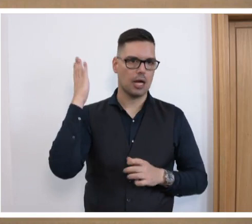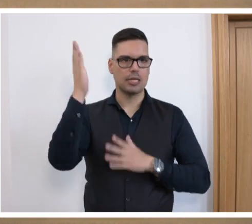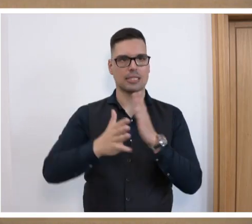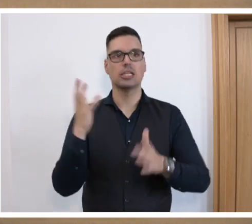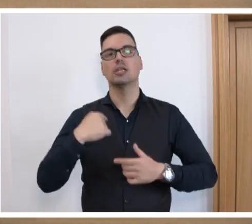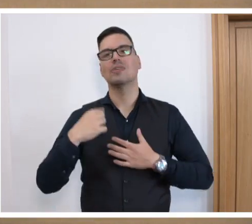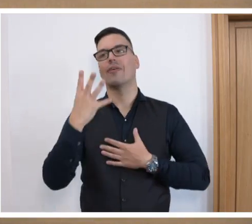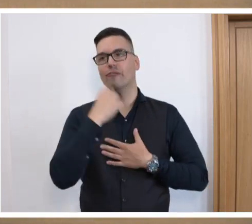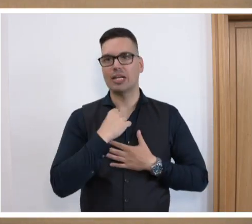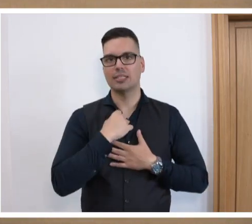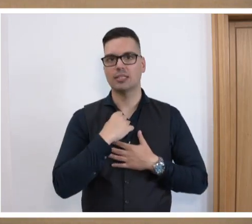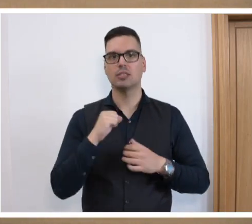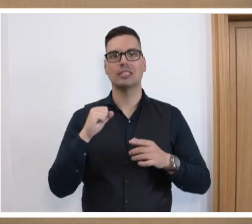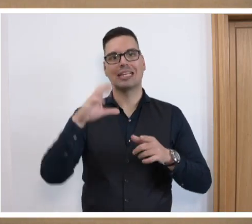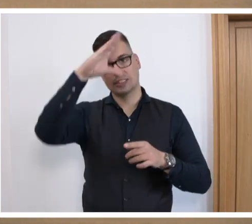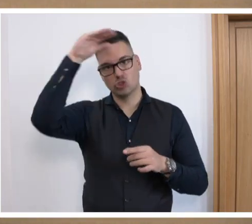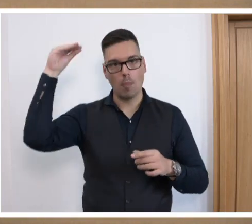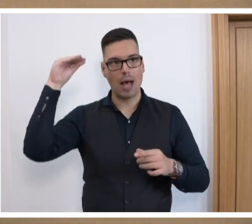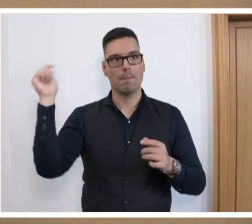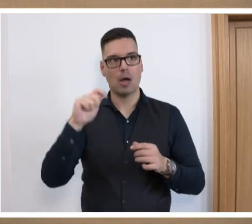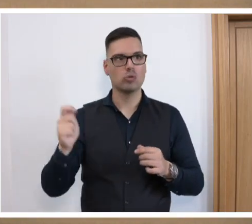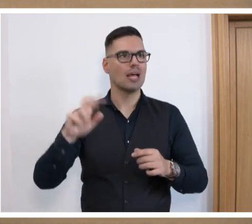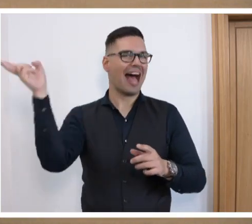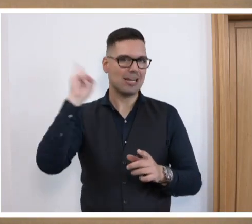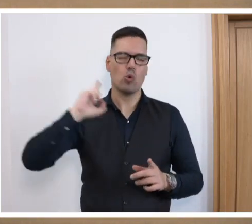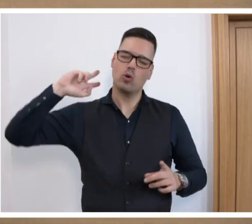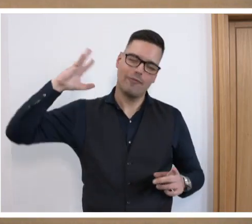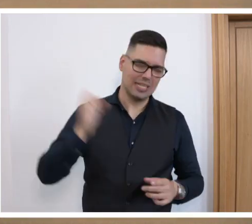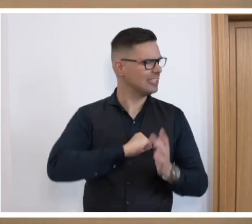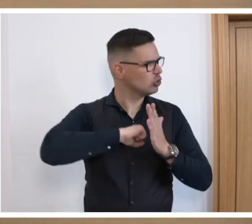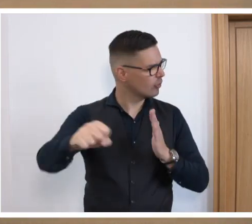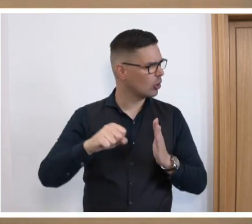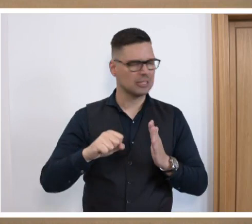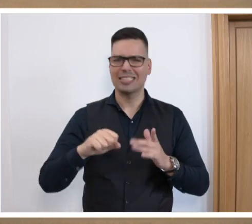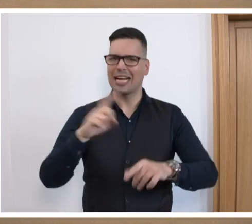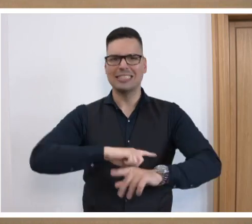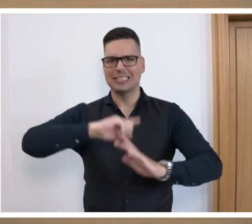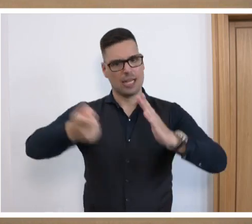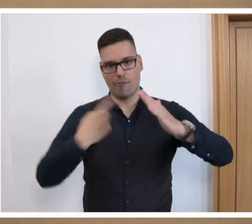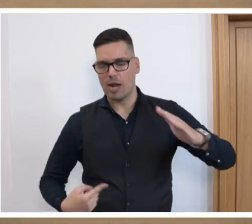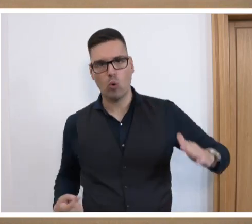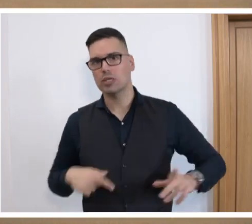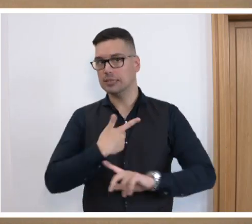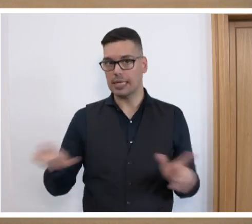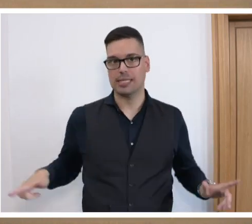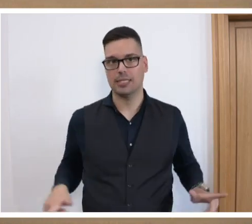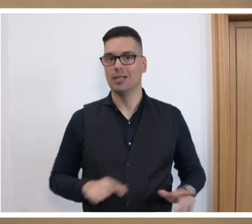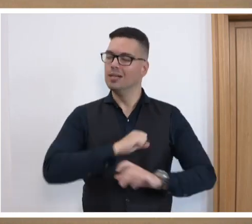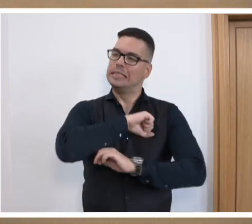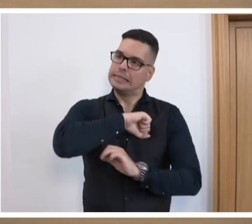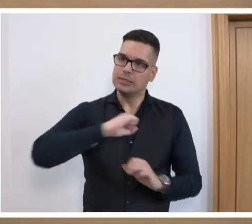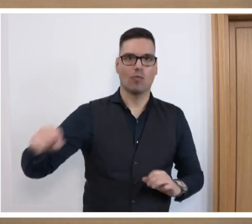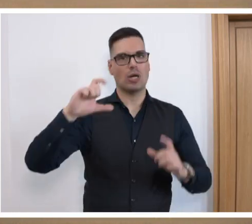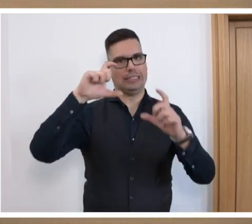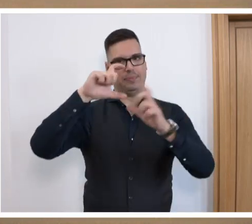wollen direkt nach der Sommerpause eine Anhörung haben. Direkt, es darf keine Zeit verloren werden. Und es wurde auch gesagt, direkt im